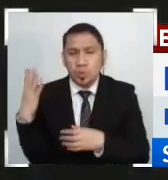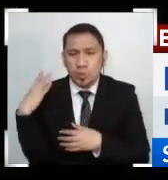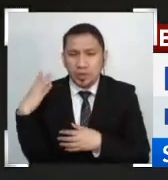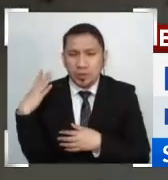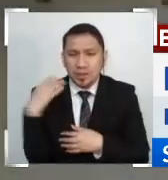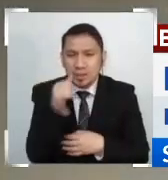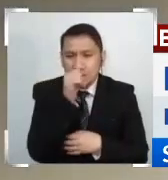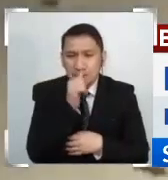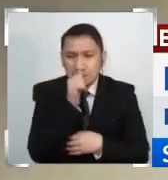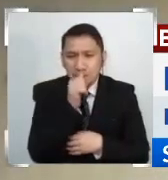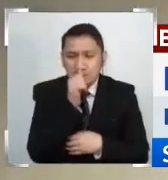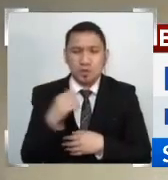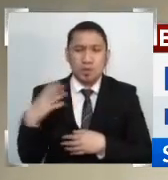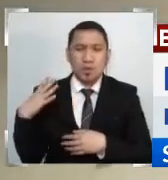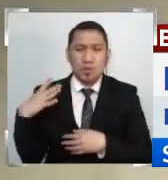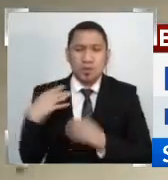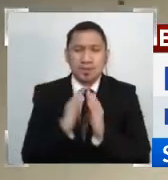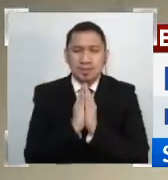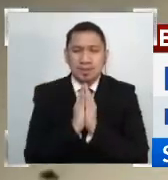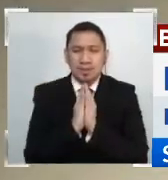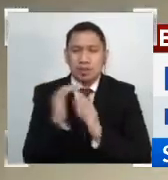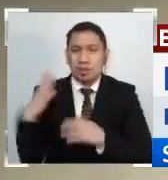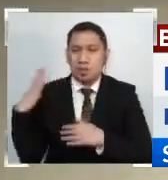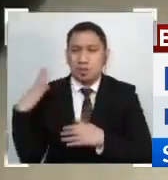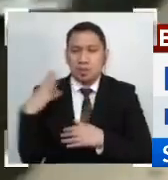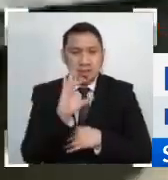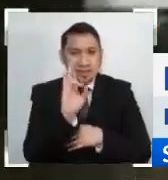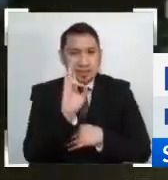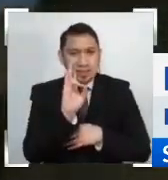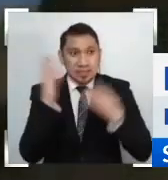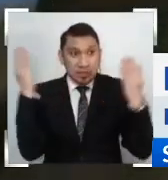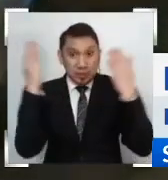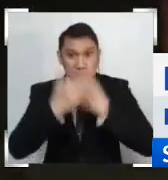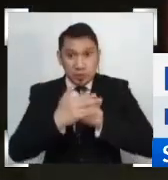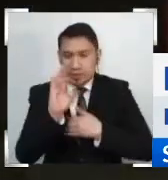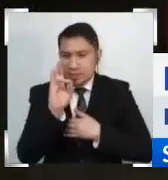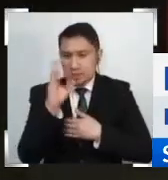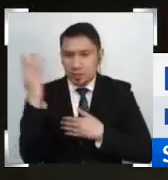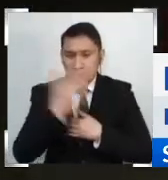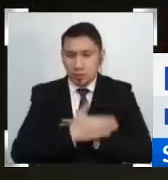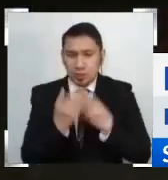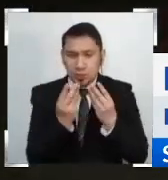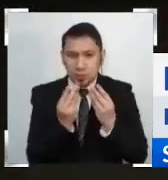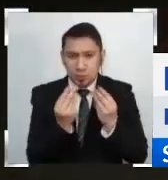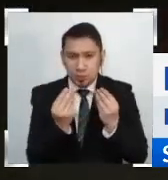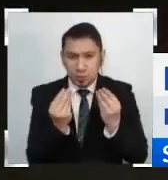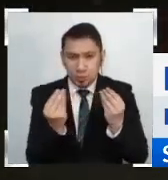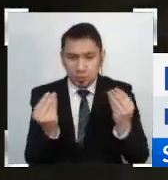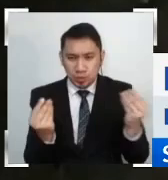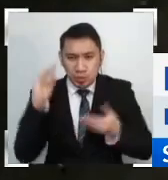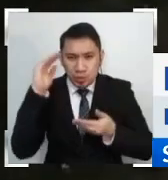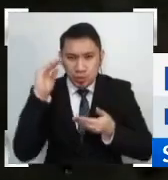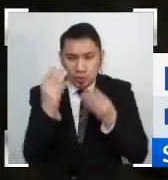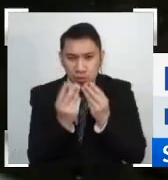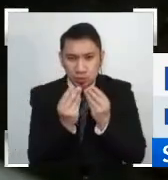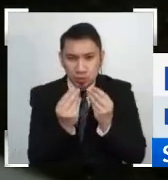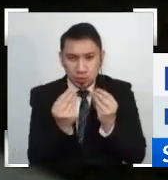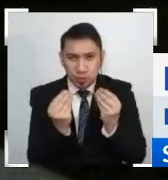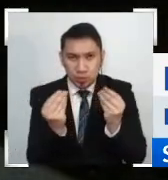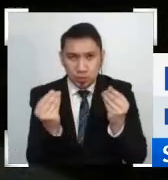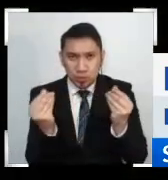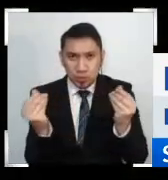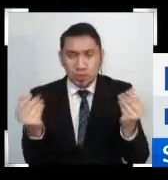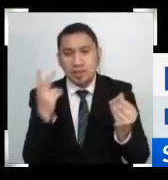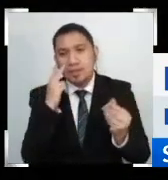manalangin. Pasado alas 7 ng gabi, nagsimula ng humupa ang bagyo. Nagsimula na rin tumambad ang iniwan itong